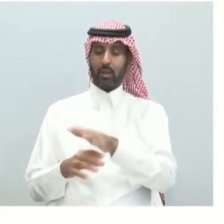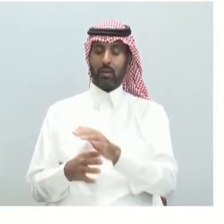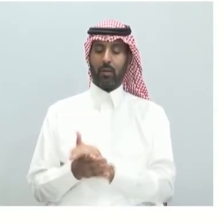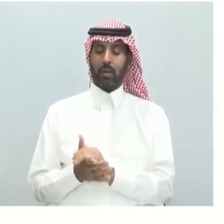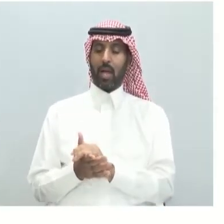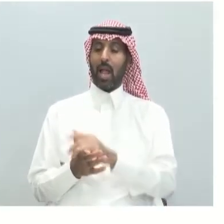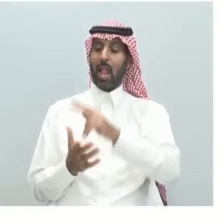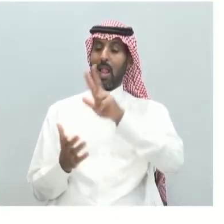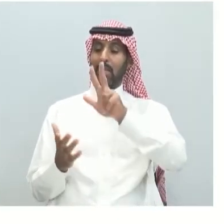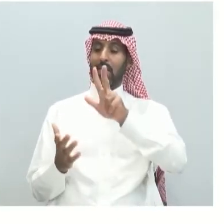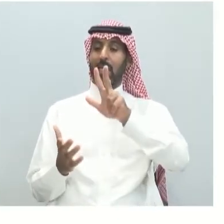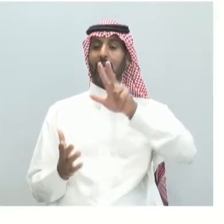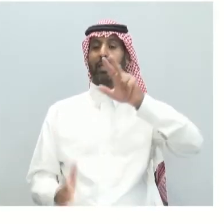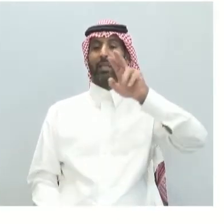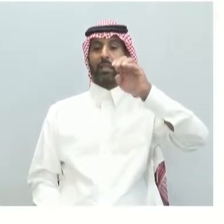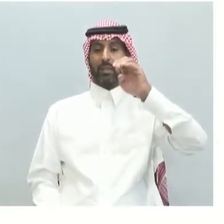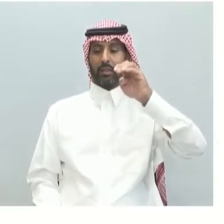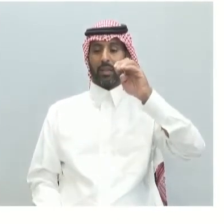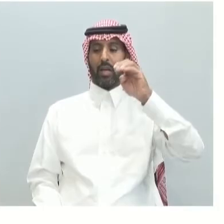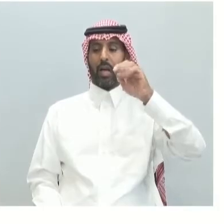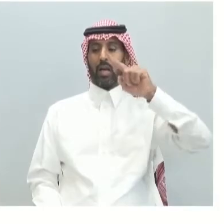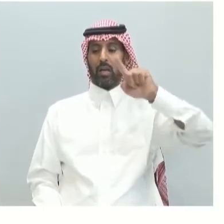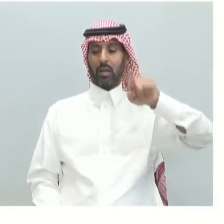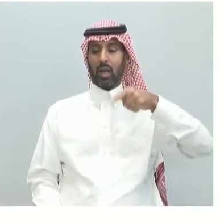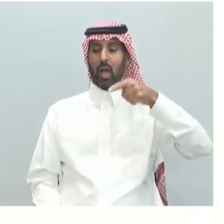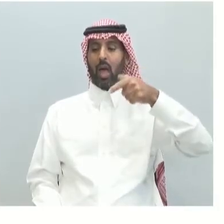اذا نقول هي الجراثيم والميكروبات